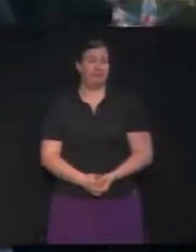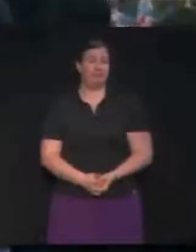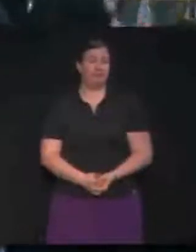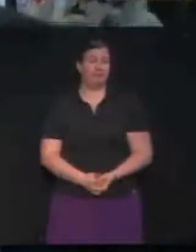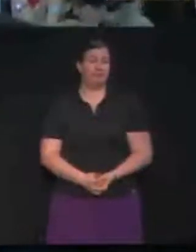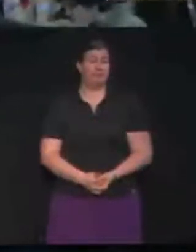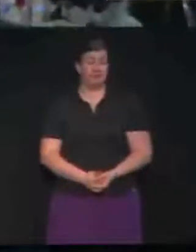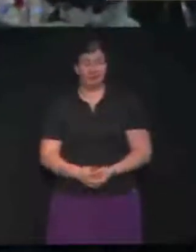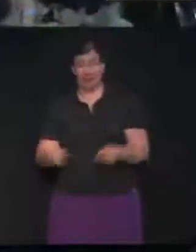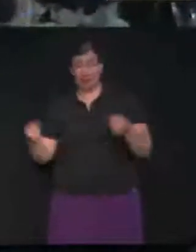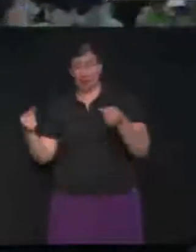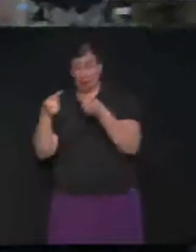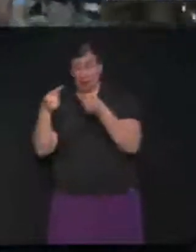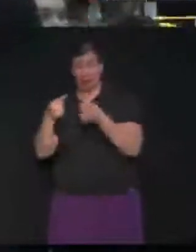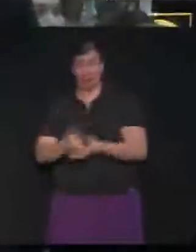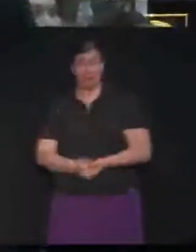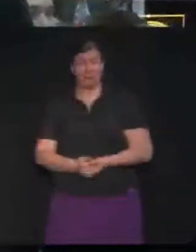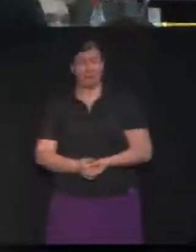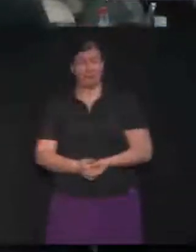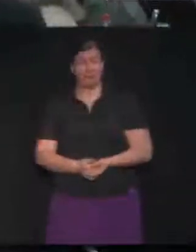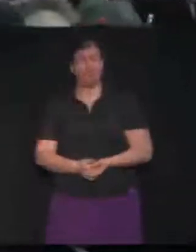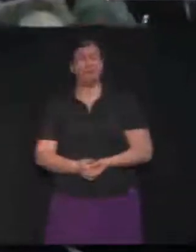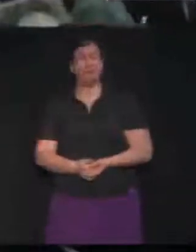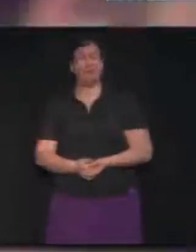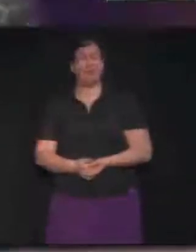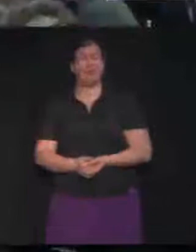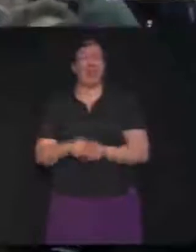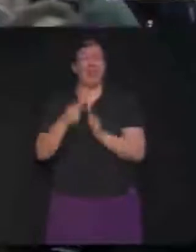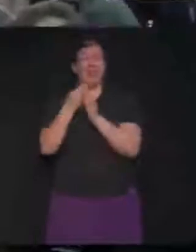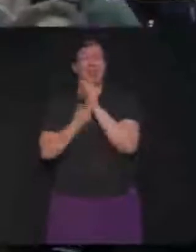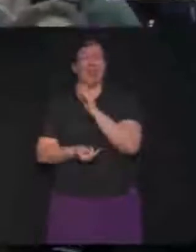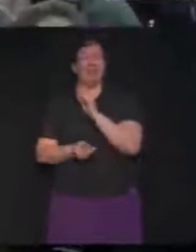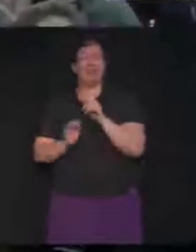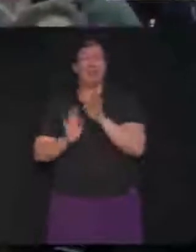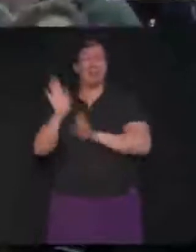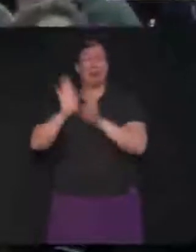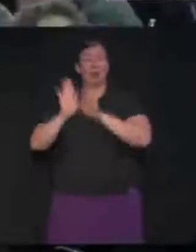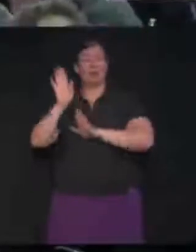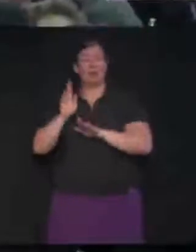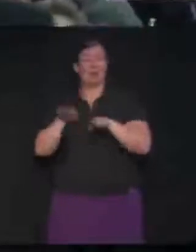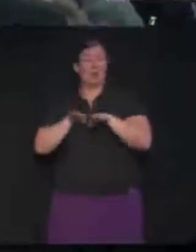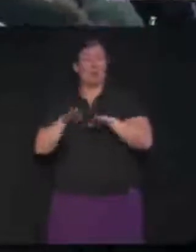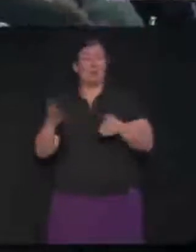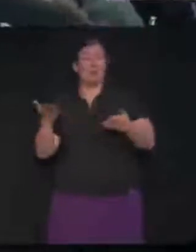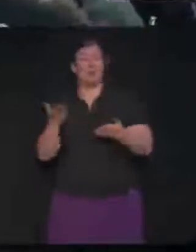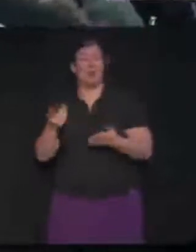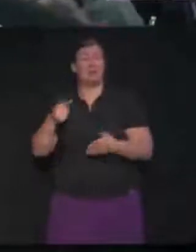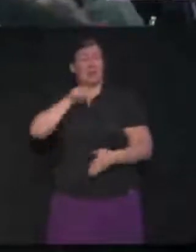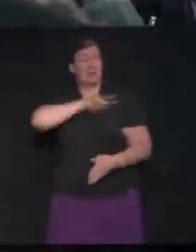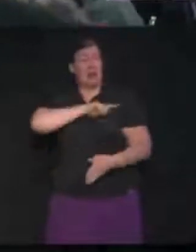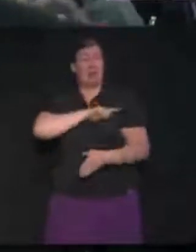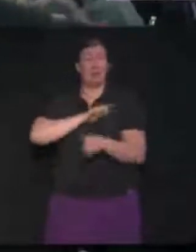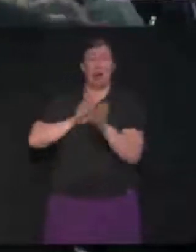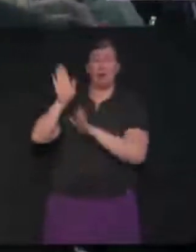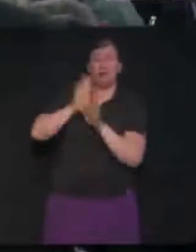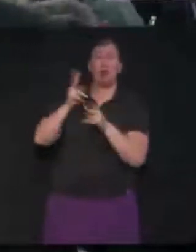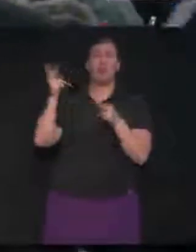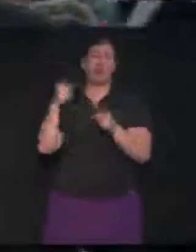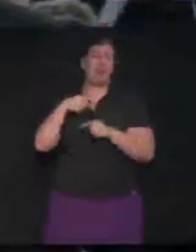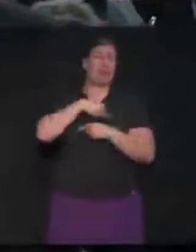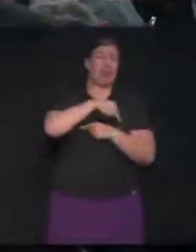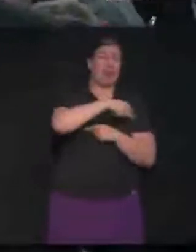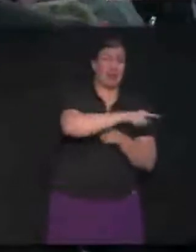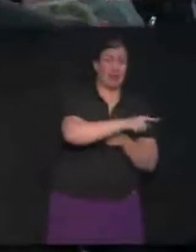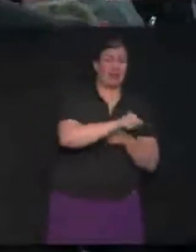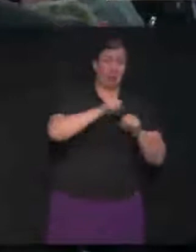kontra bitte Liquid Demokratie ist das Prinzip dass man entweder selber abstimmen oder delegieren kann das heißt ein Liquid Demokratie sind